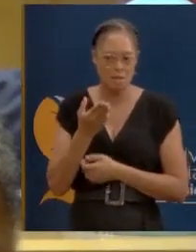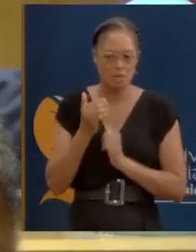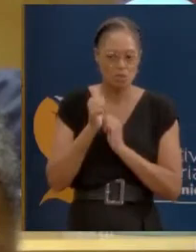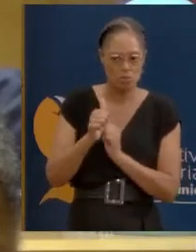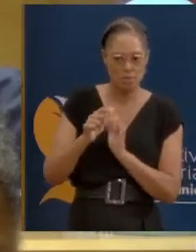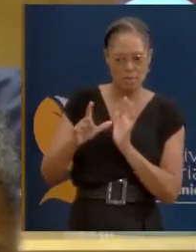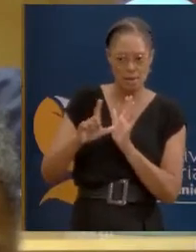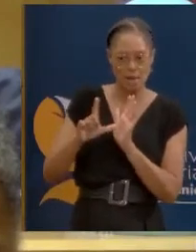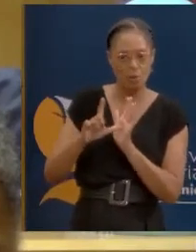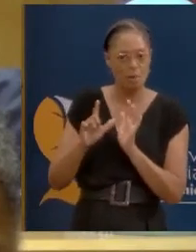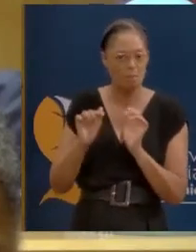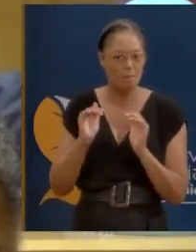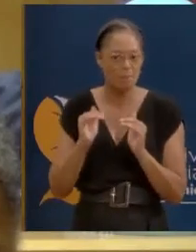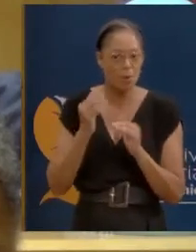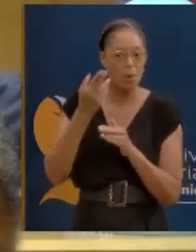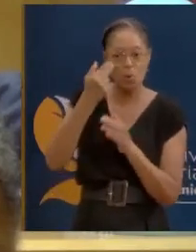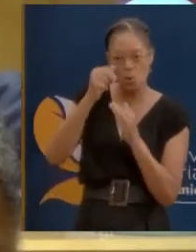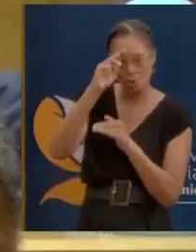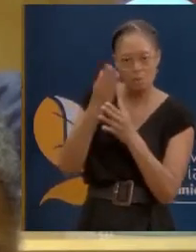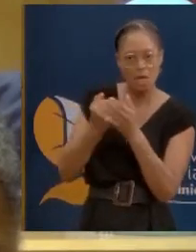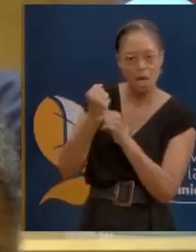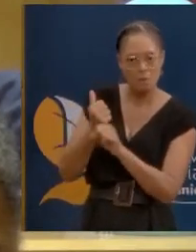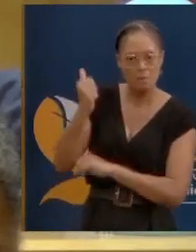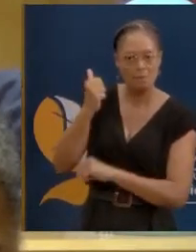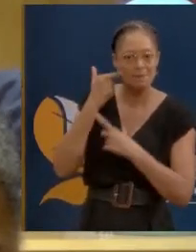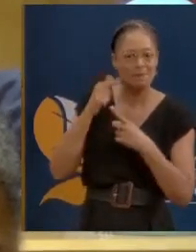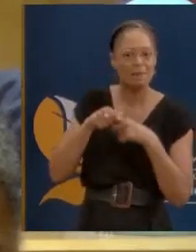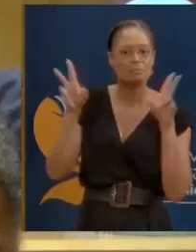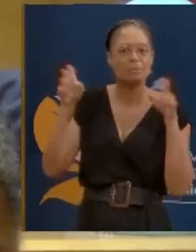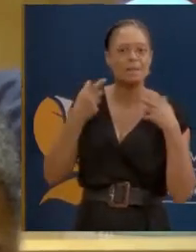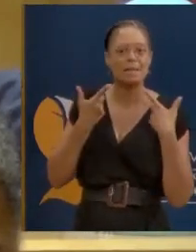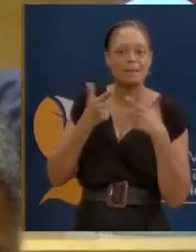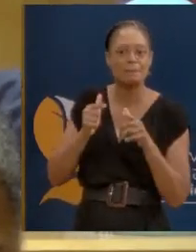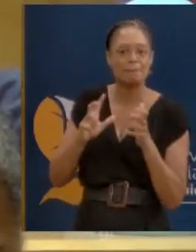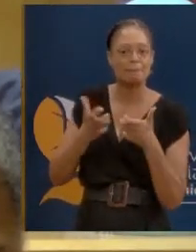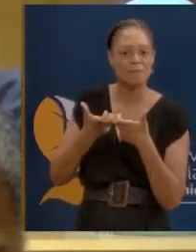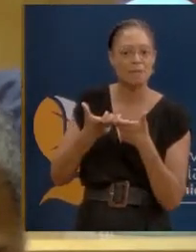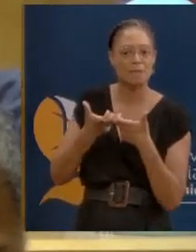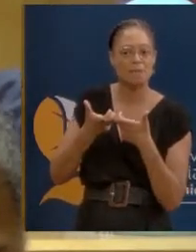existent actuellement, que l'Europe a créé, qui est la liberté des prix,